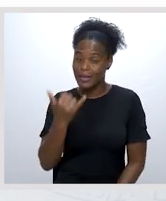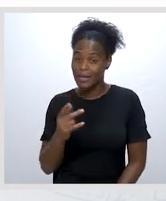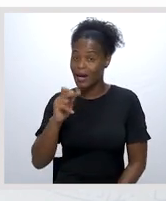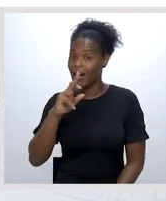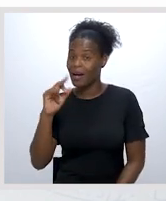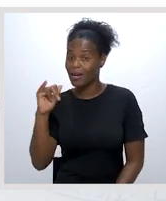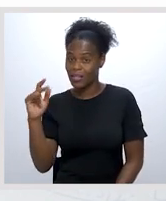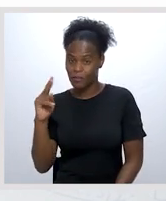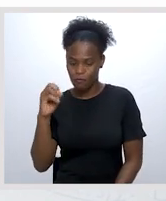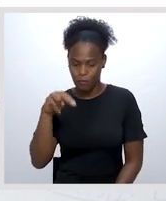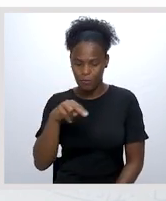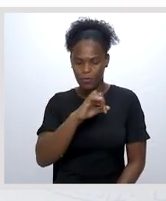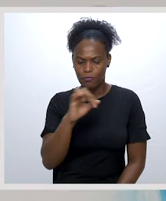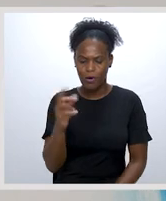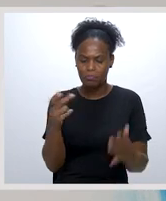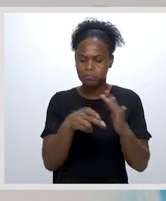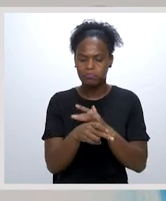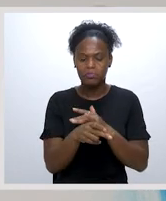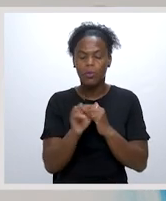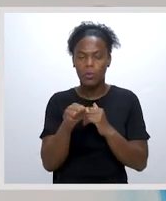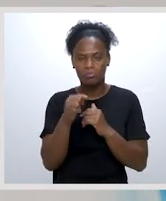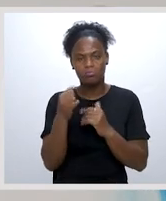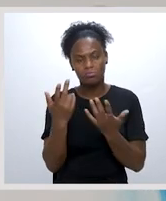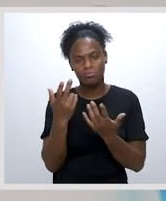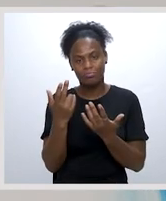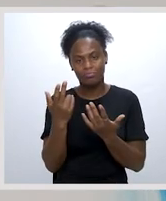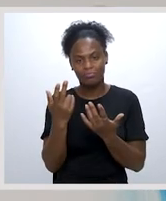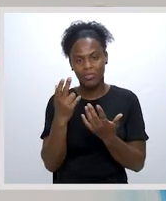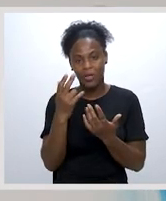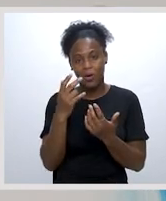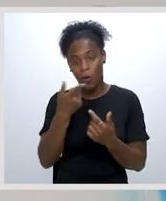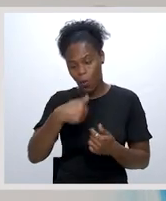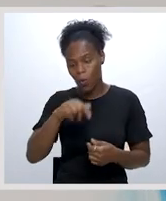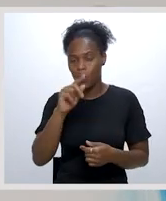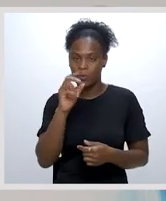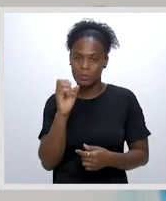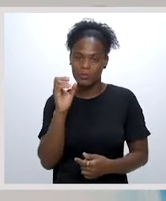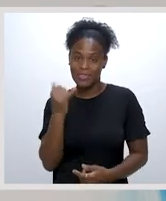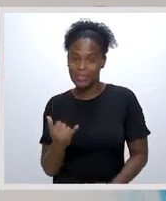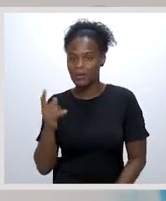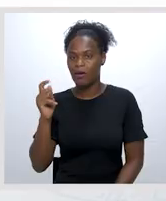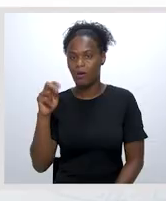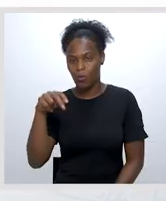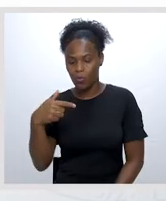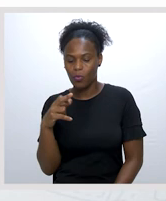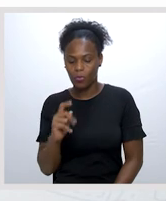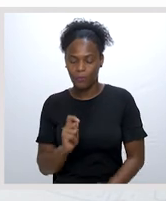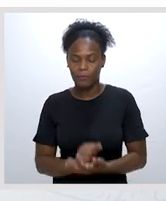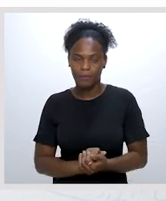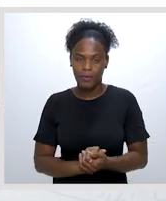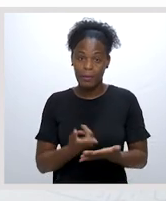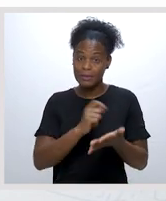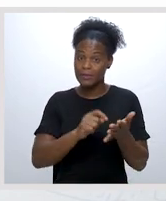Oui, on y entre. Magnifique. On passe à l'activité suivante. 2. Complète